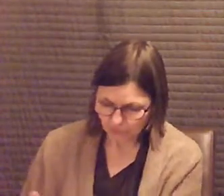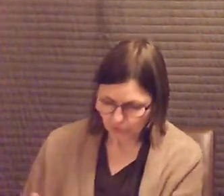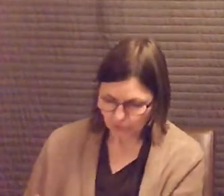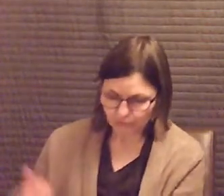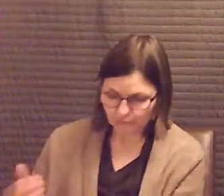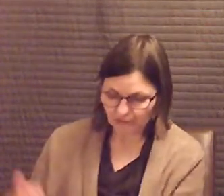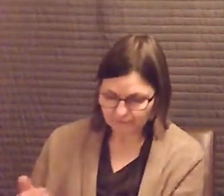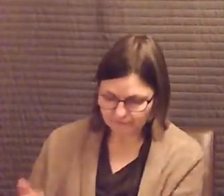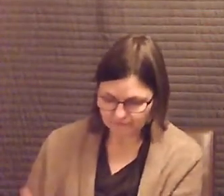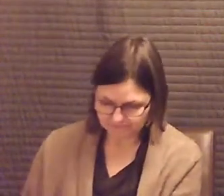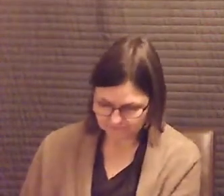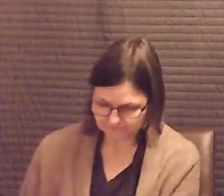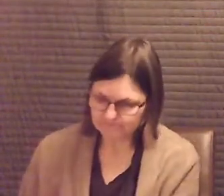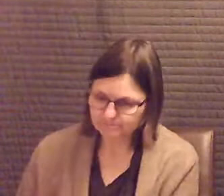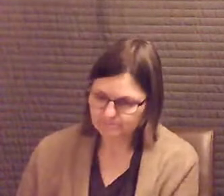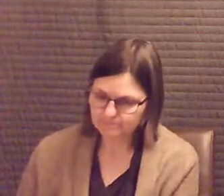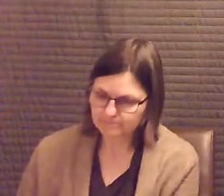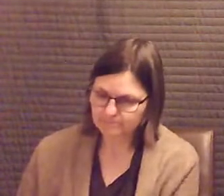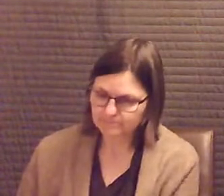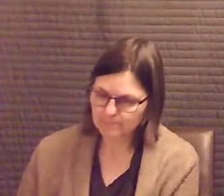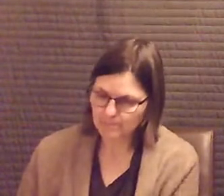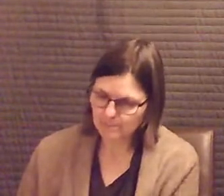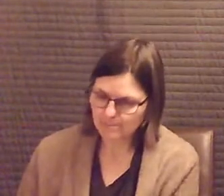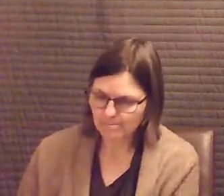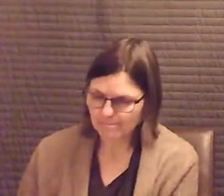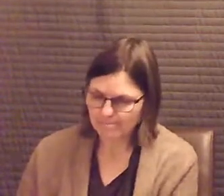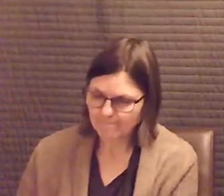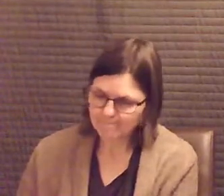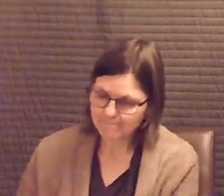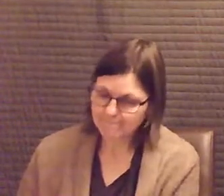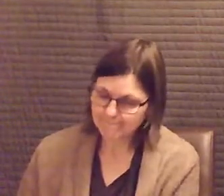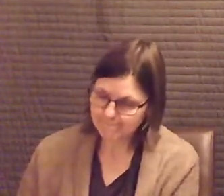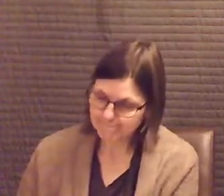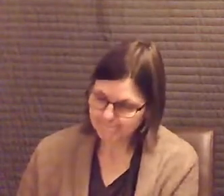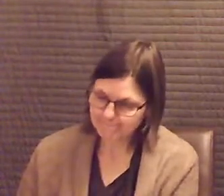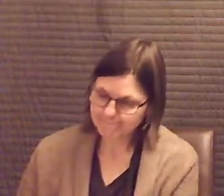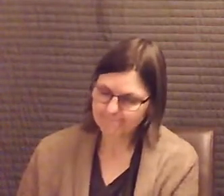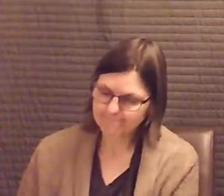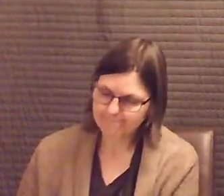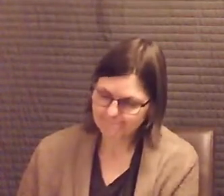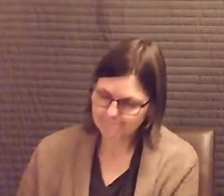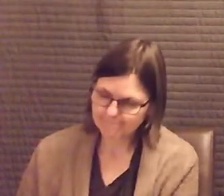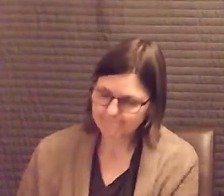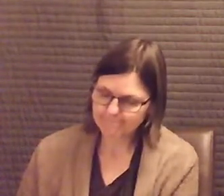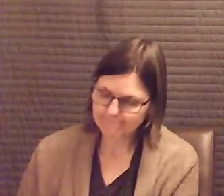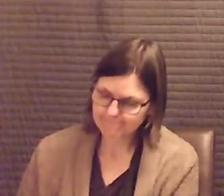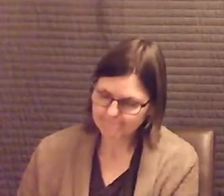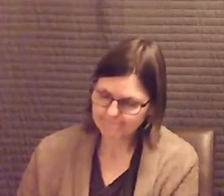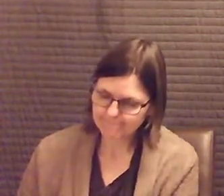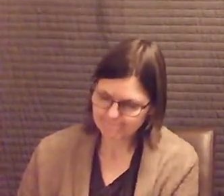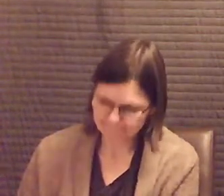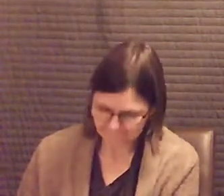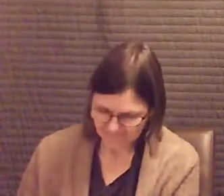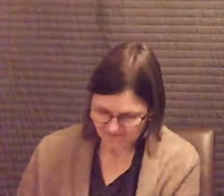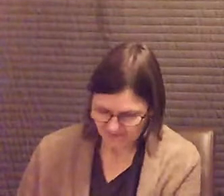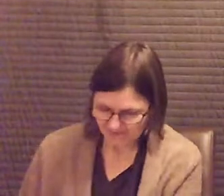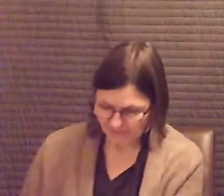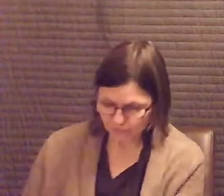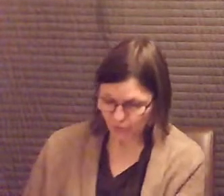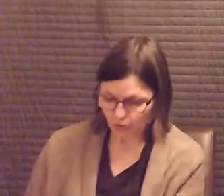toch laat je klas en dan verder zien in alle fashion les beestje be punt auto dus in god